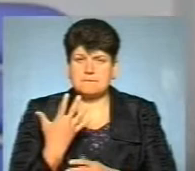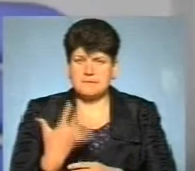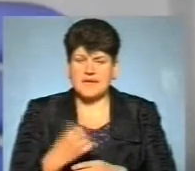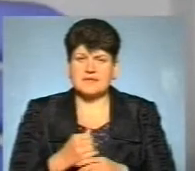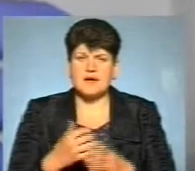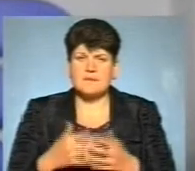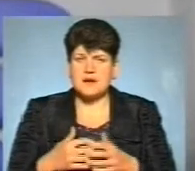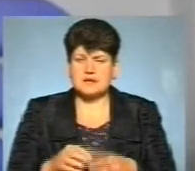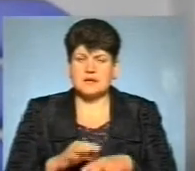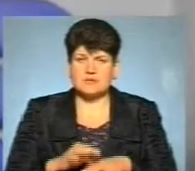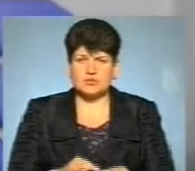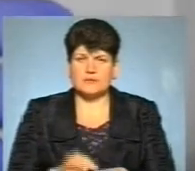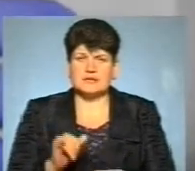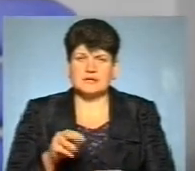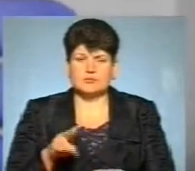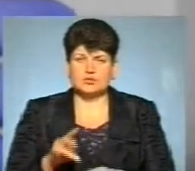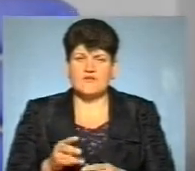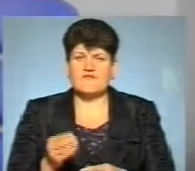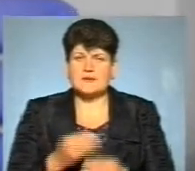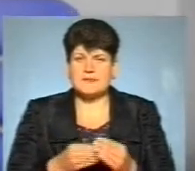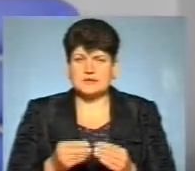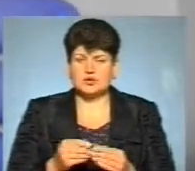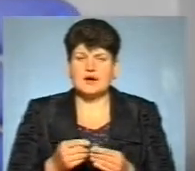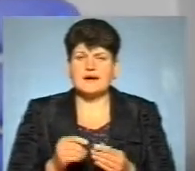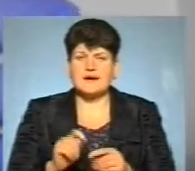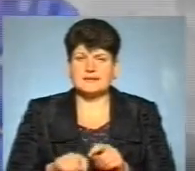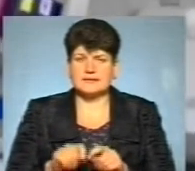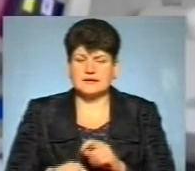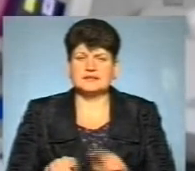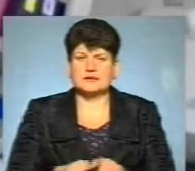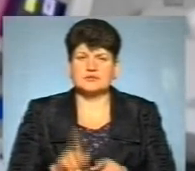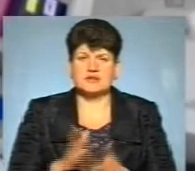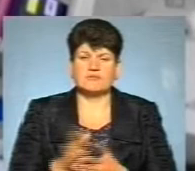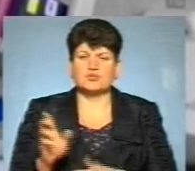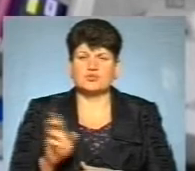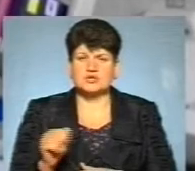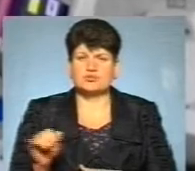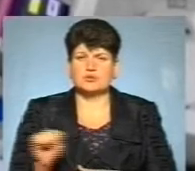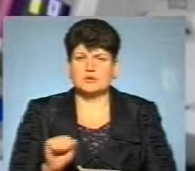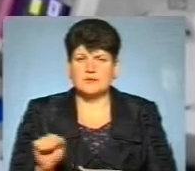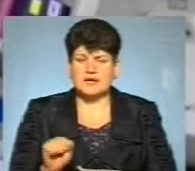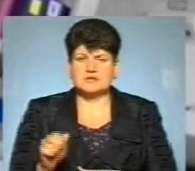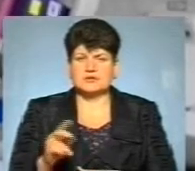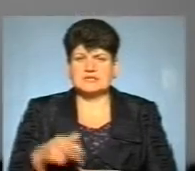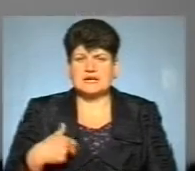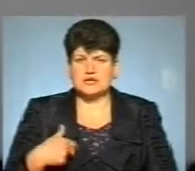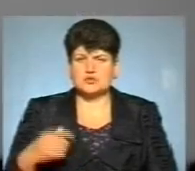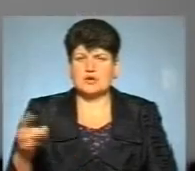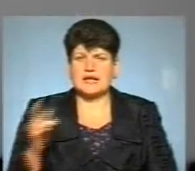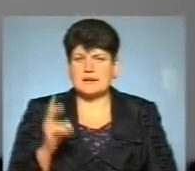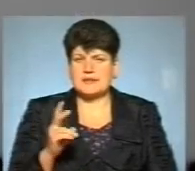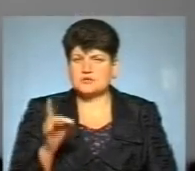проведення імуноферментного аналізу. Такі апарати є також у Теребовлянському, Бучацькому, Заліщицькому, Кременецькому та Монастириському